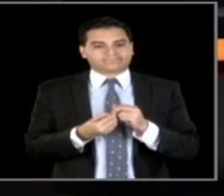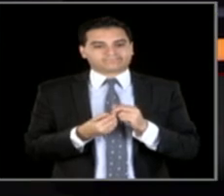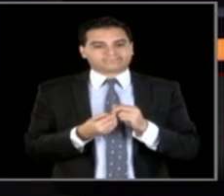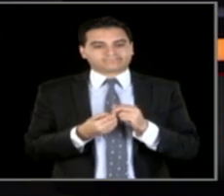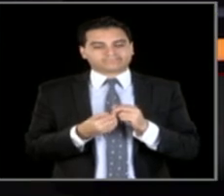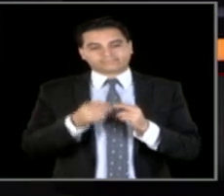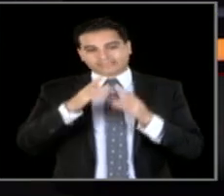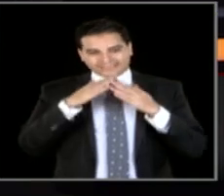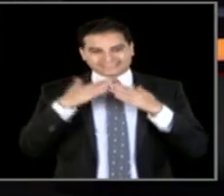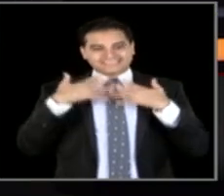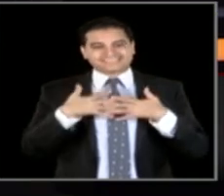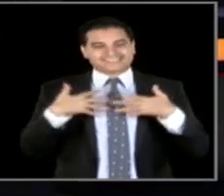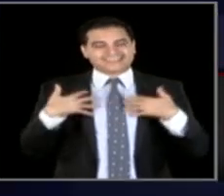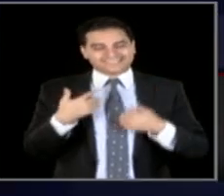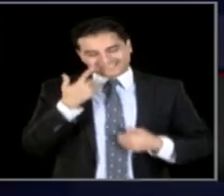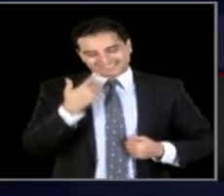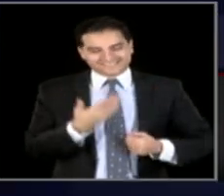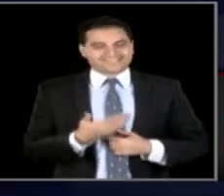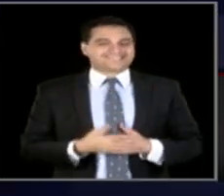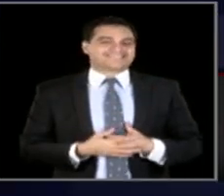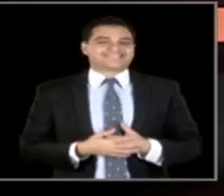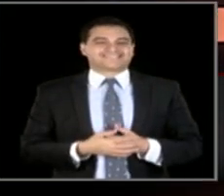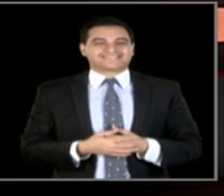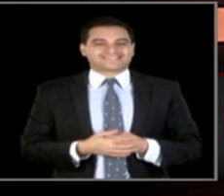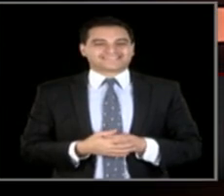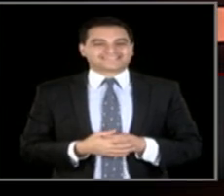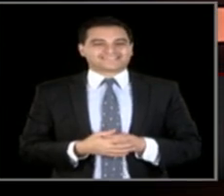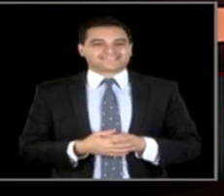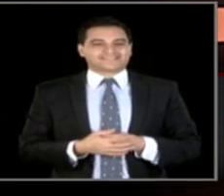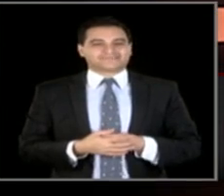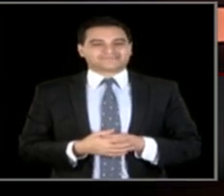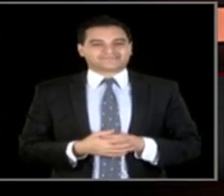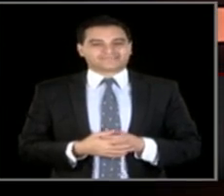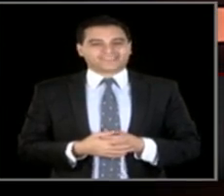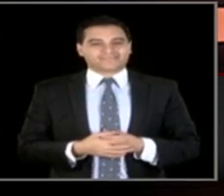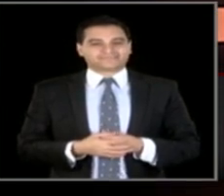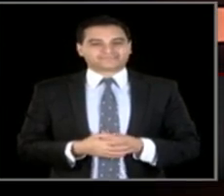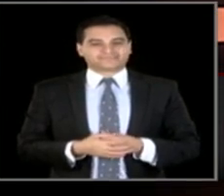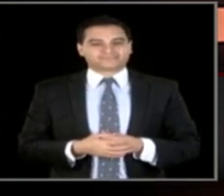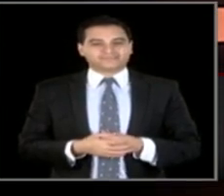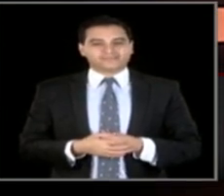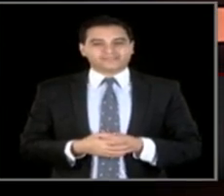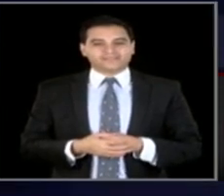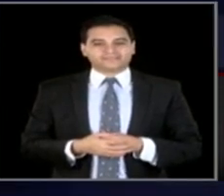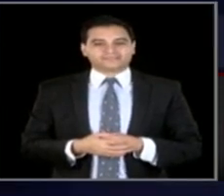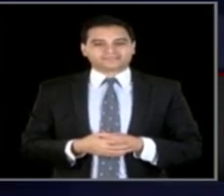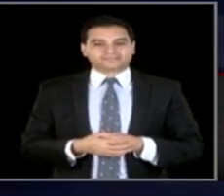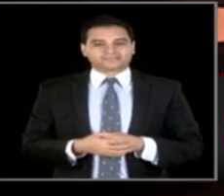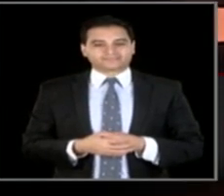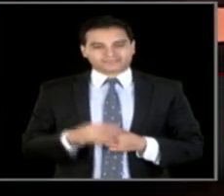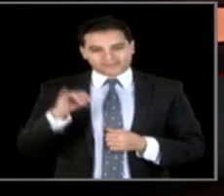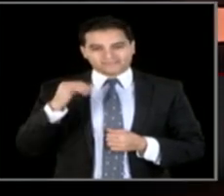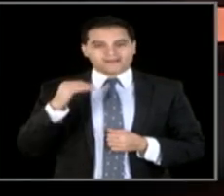إيه على السعادة، وشك منور. اتفضلي يا إسراء. طبعاً إن شاء الله